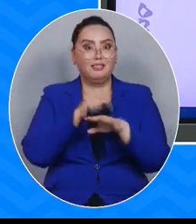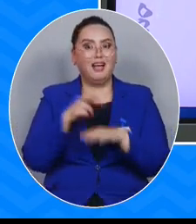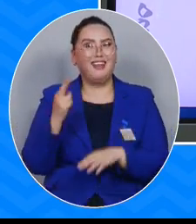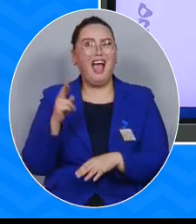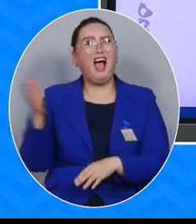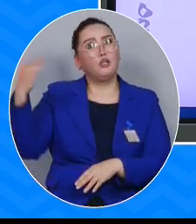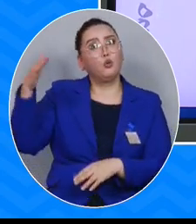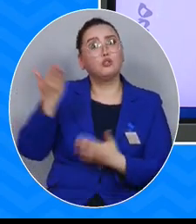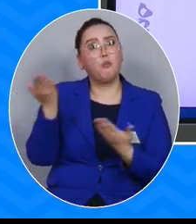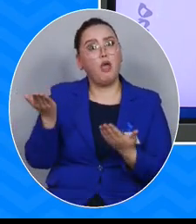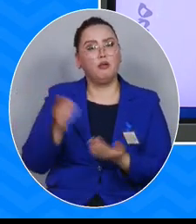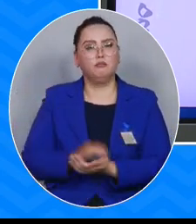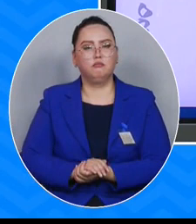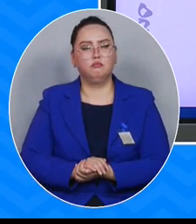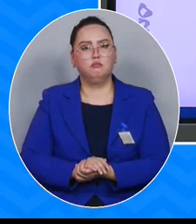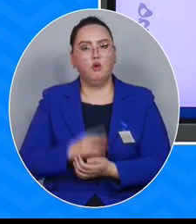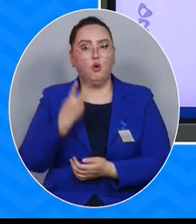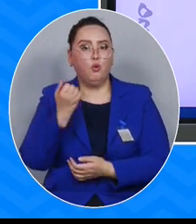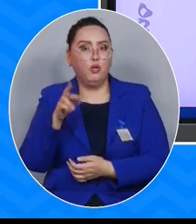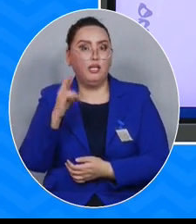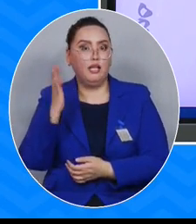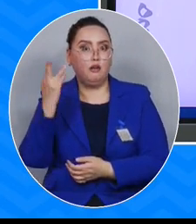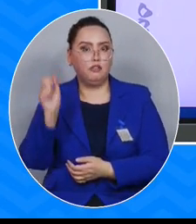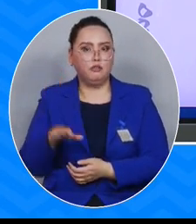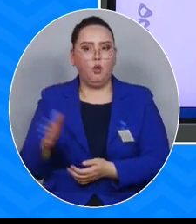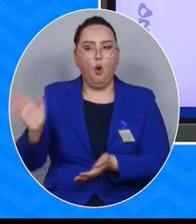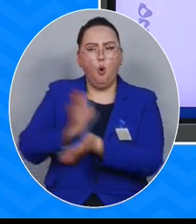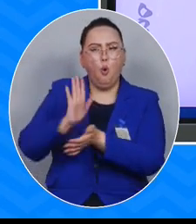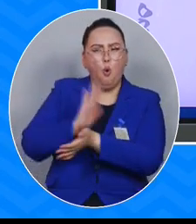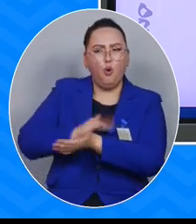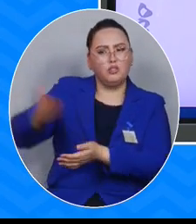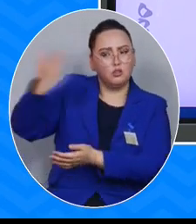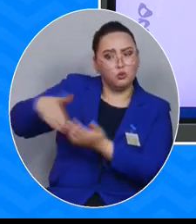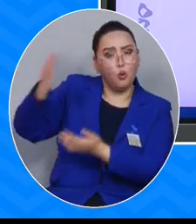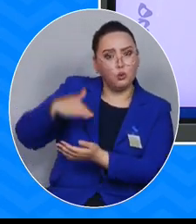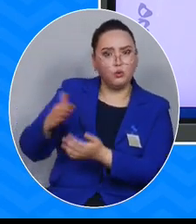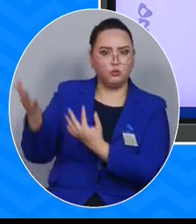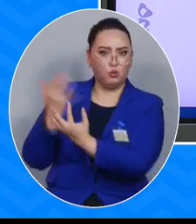Зайу болсан байхэр өтөр түргэн цоголуул гэж, маши аралтаа цоголуул гэсэнэсэээ,